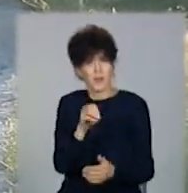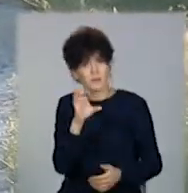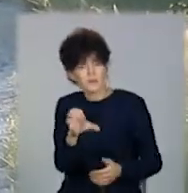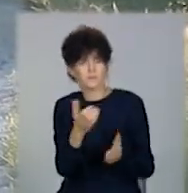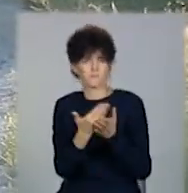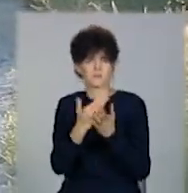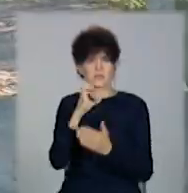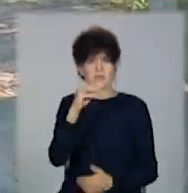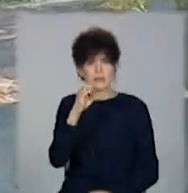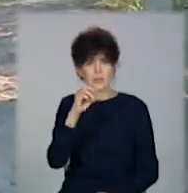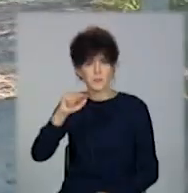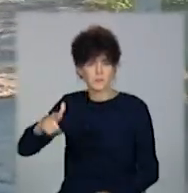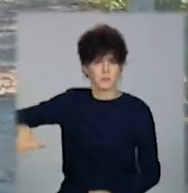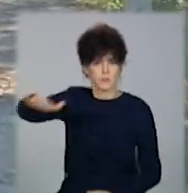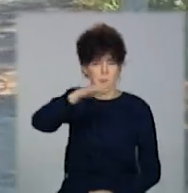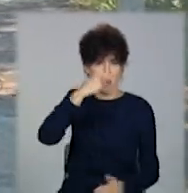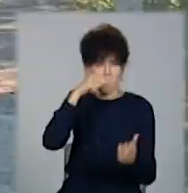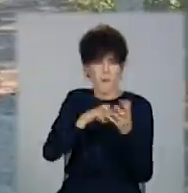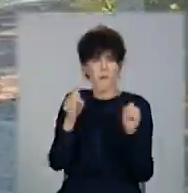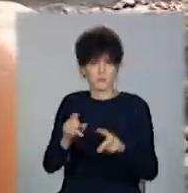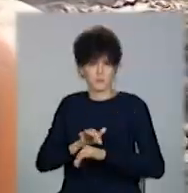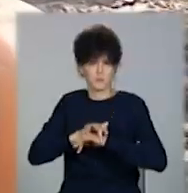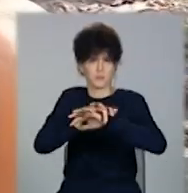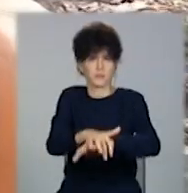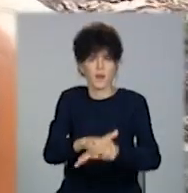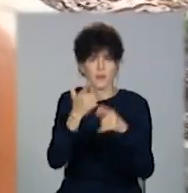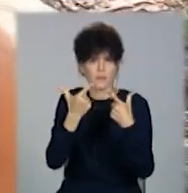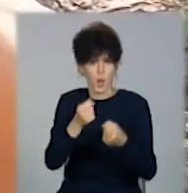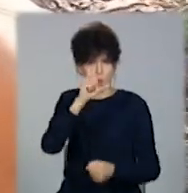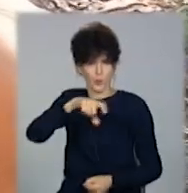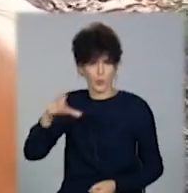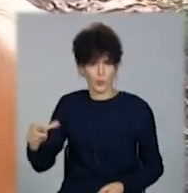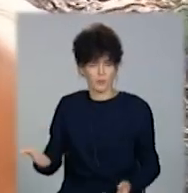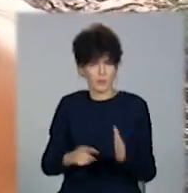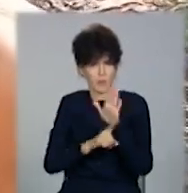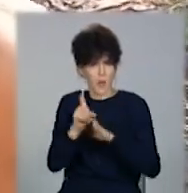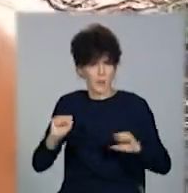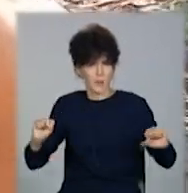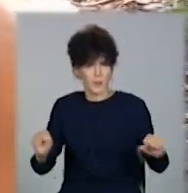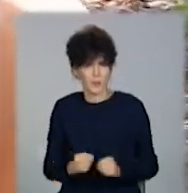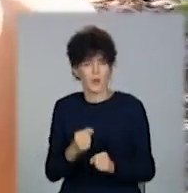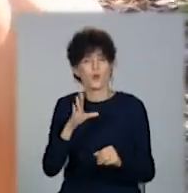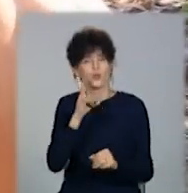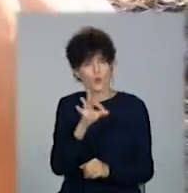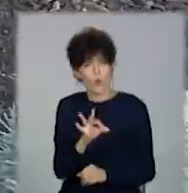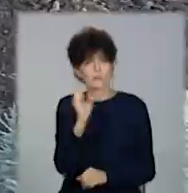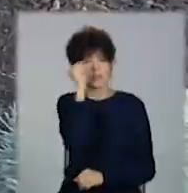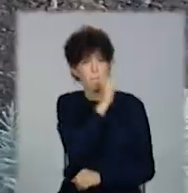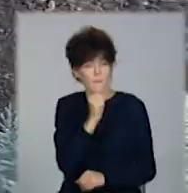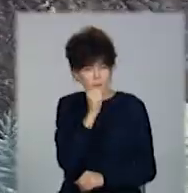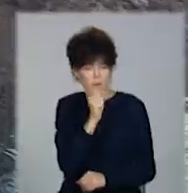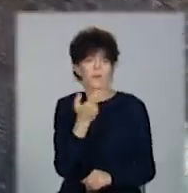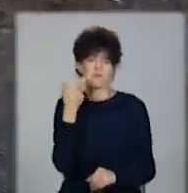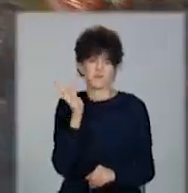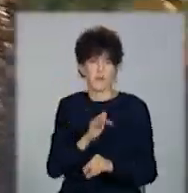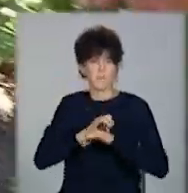цього року вони прийшли і до людей. Популяція збільшилася. І з початком холодів павуки-вовки впадають у зимову сплячку, тож